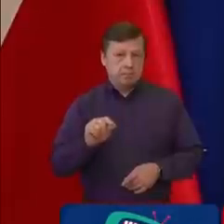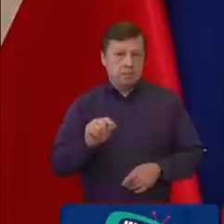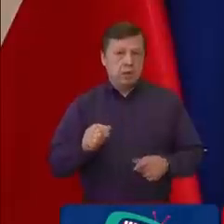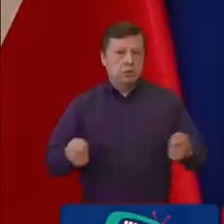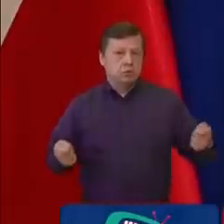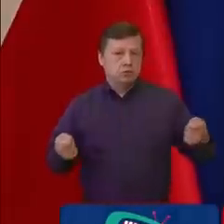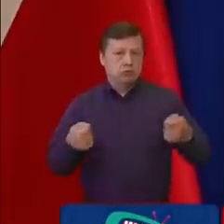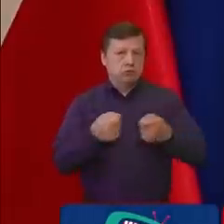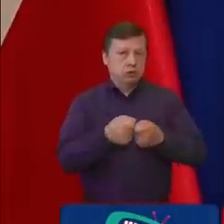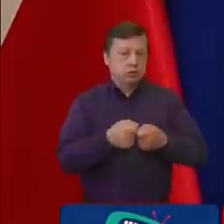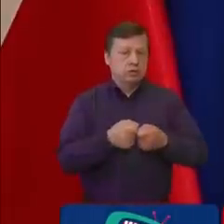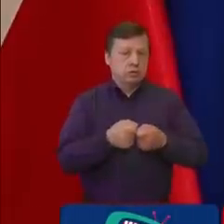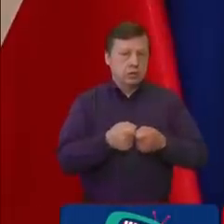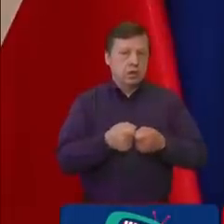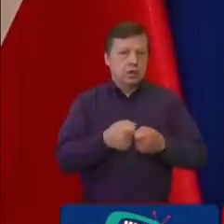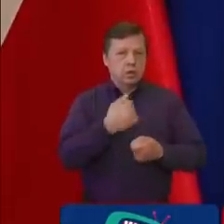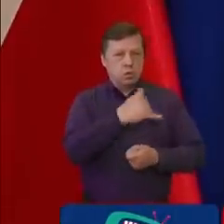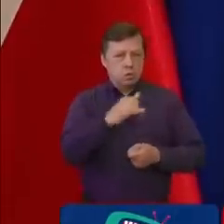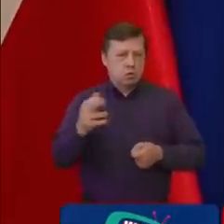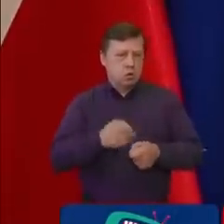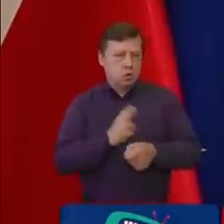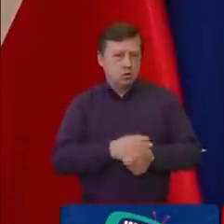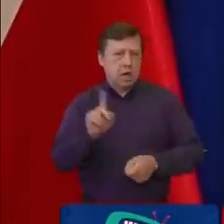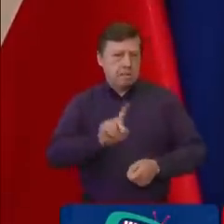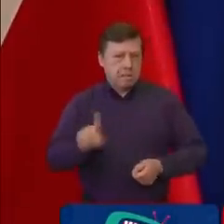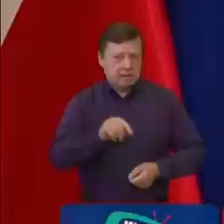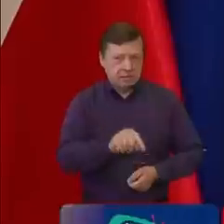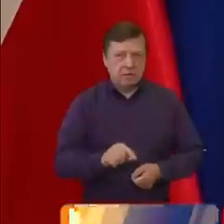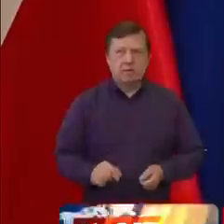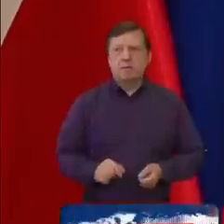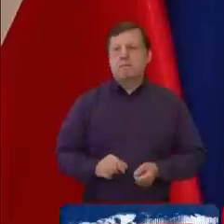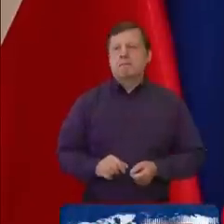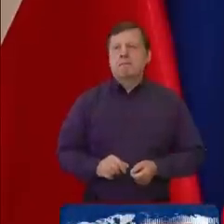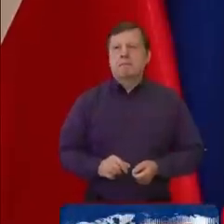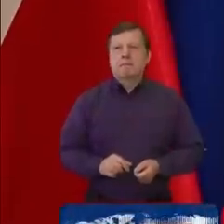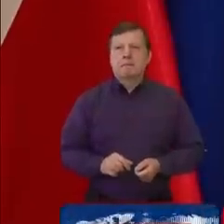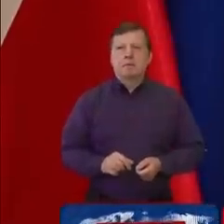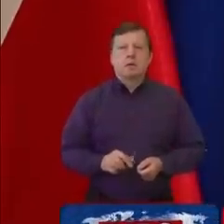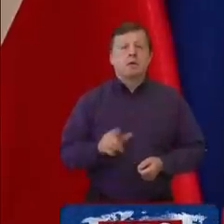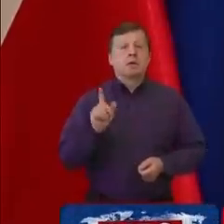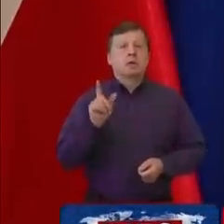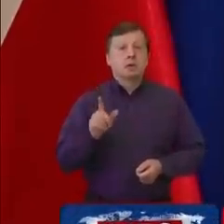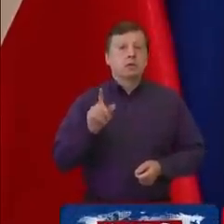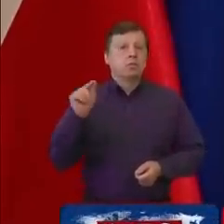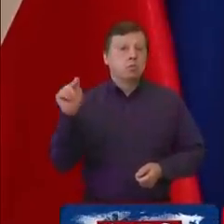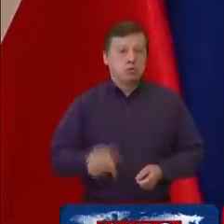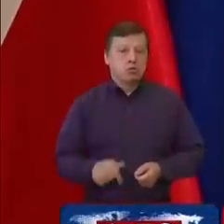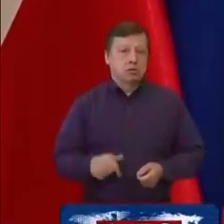ściśle współpracując ze wszystkimi instytucjami państwowymi, no bo jest przecież częścią szeroko rozumianego państwa, musi zapewniać